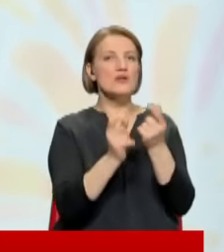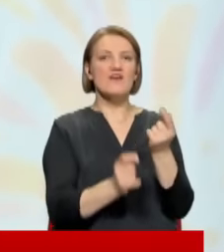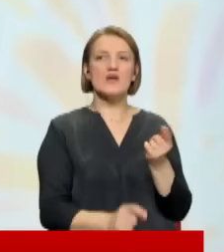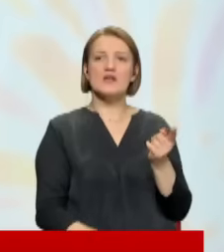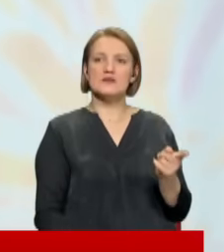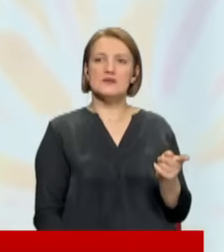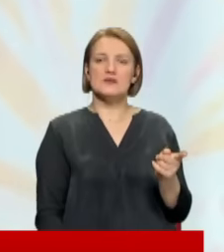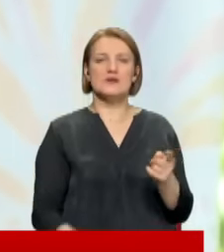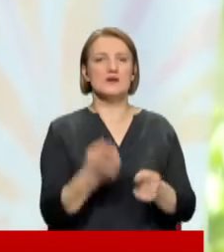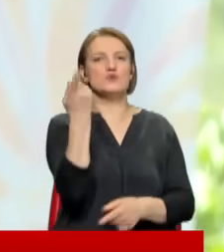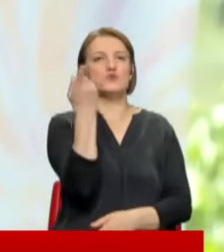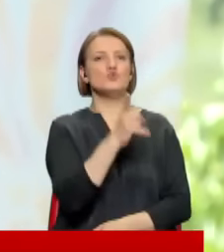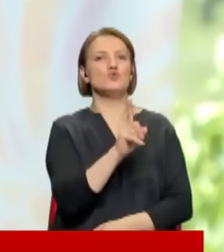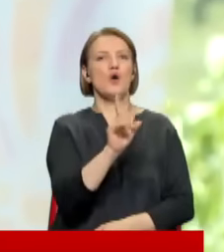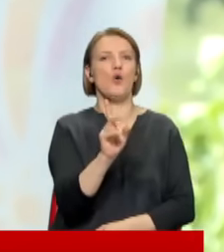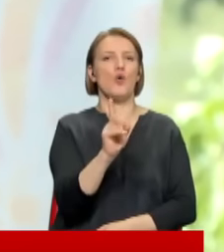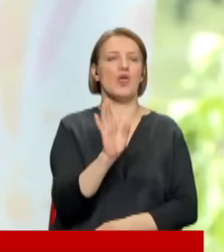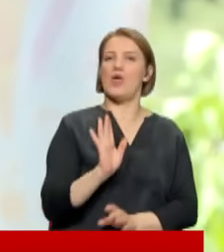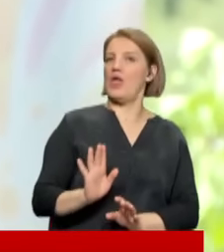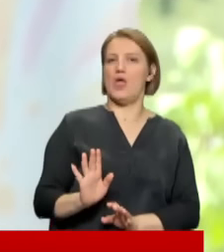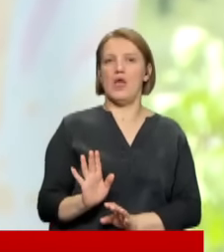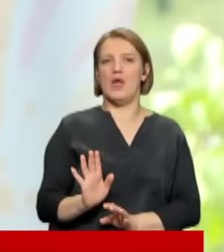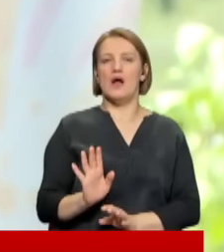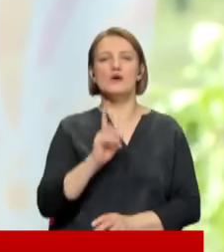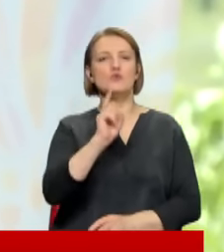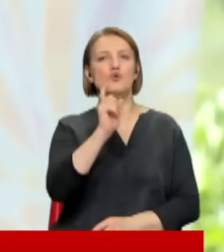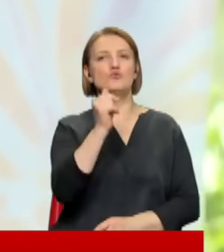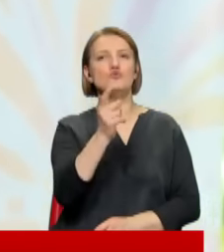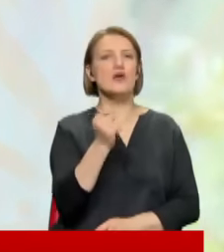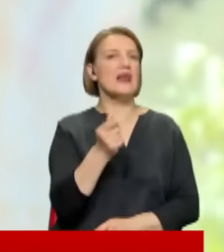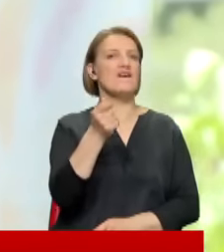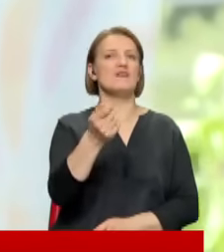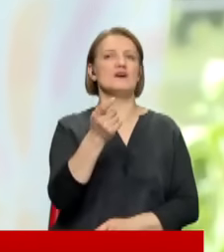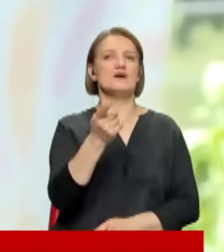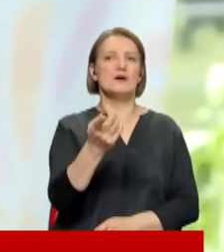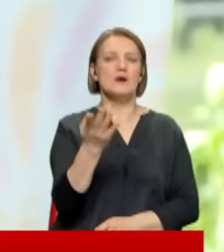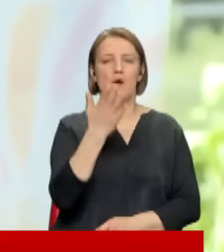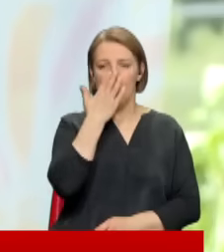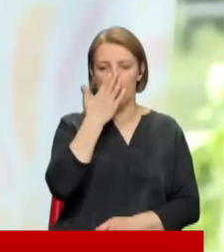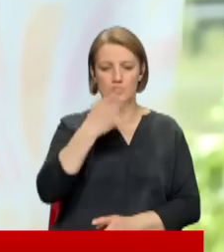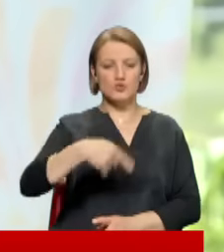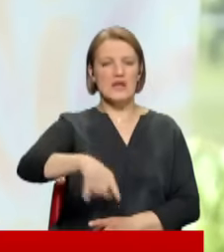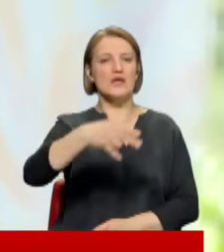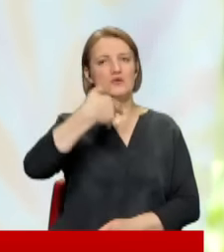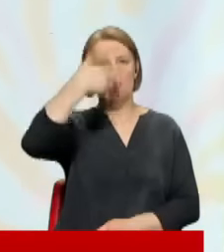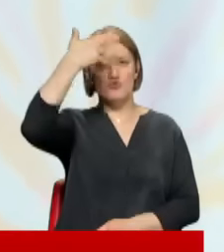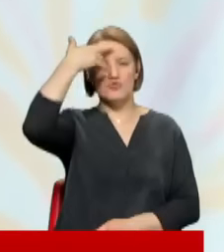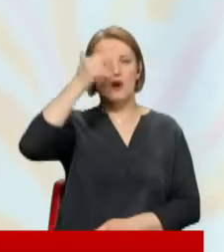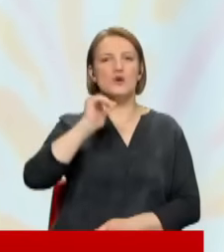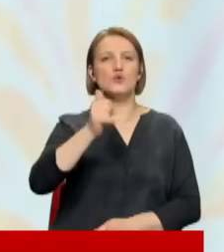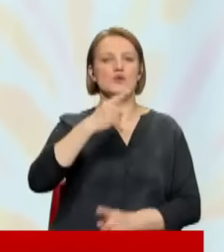fiyatı %12 artmış. 9,5 lira verdiler. Önümüzdeki cuma günü Trakya'ya